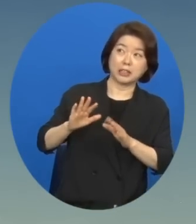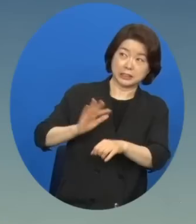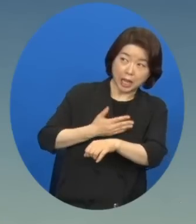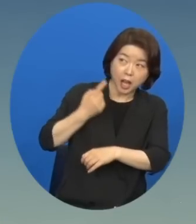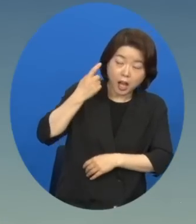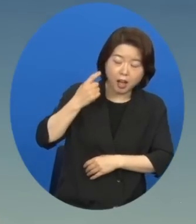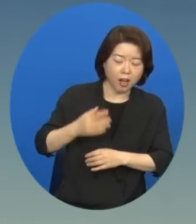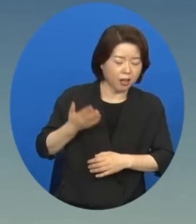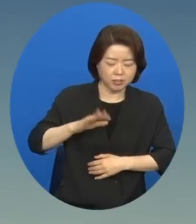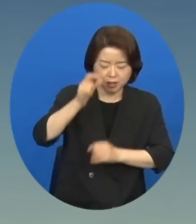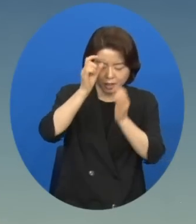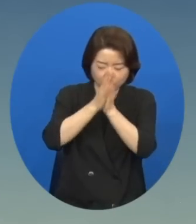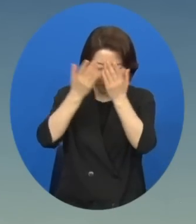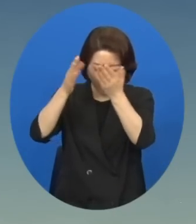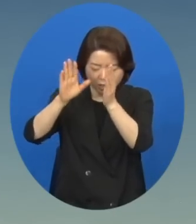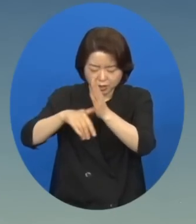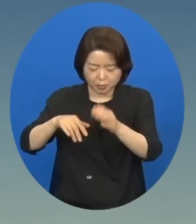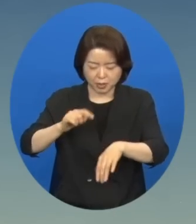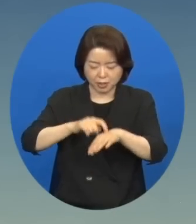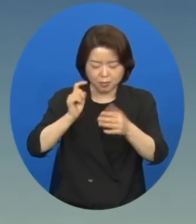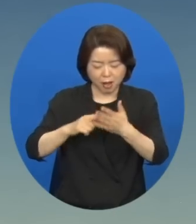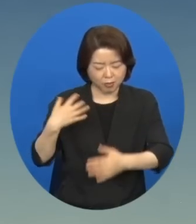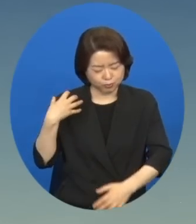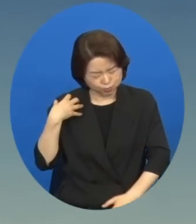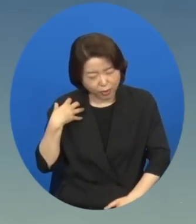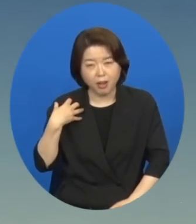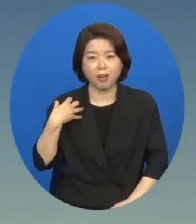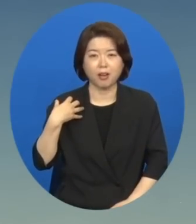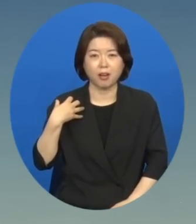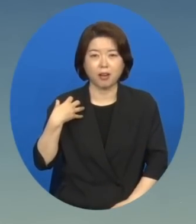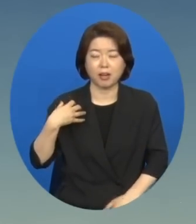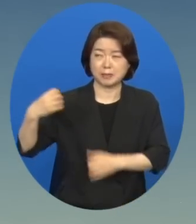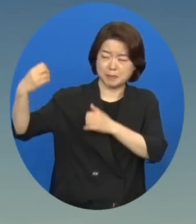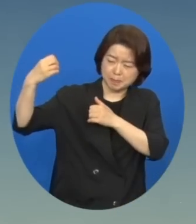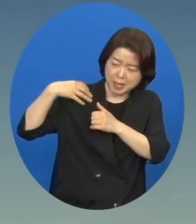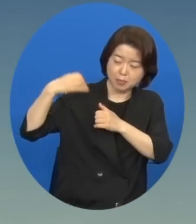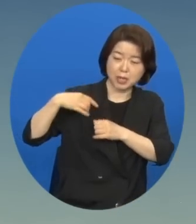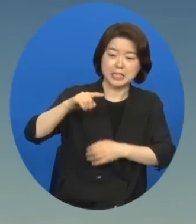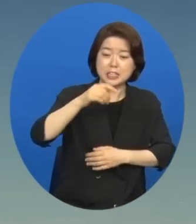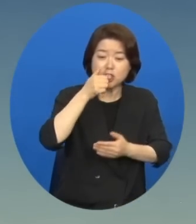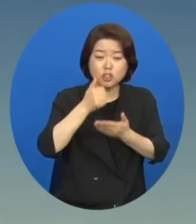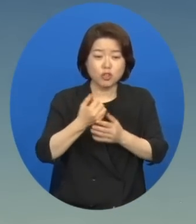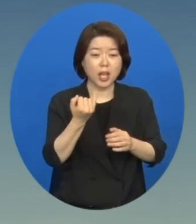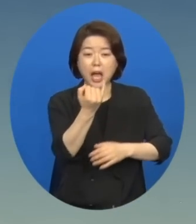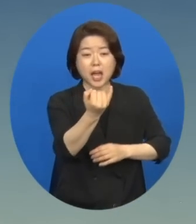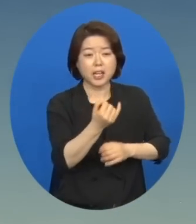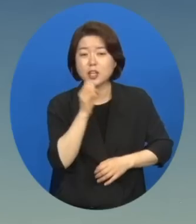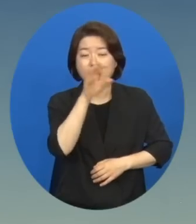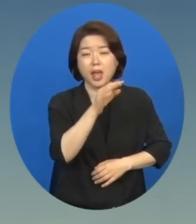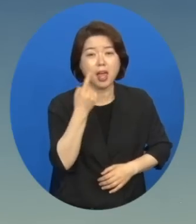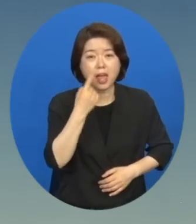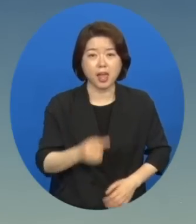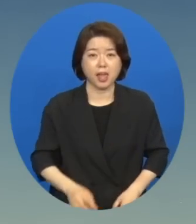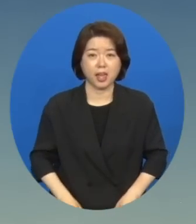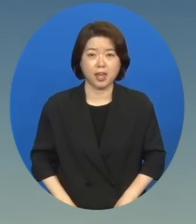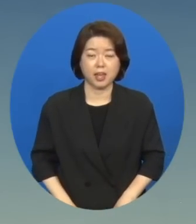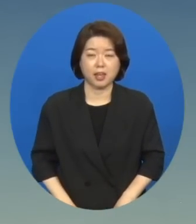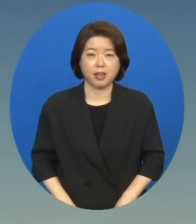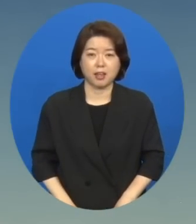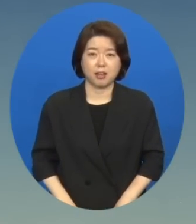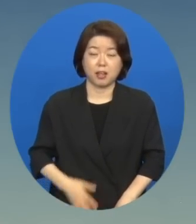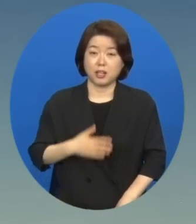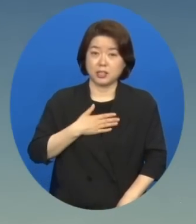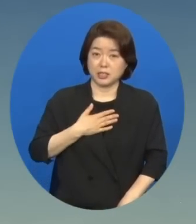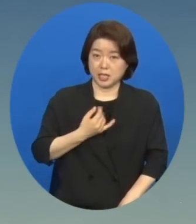그런데 기도할 때마다 하나님이 마음에 부담을 주시는 거예요. 이 죄를 아내에게 고백하라. 저는